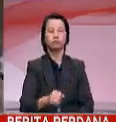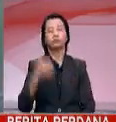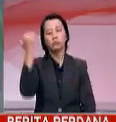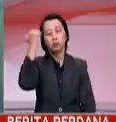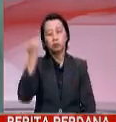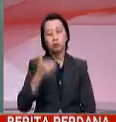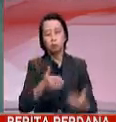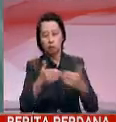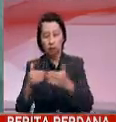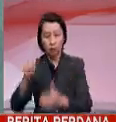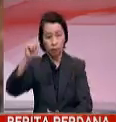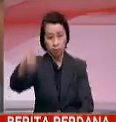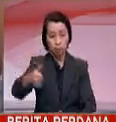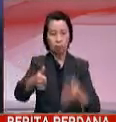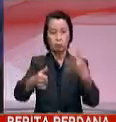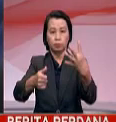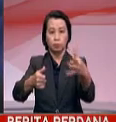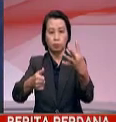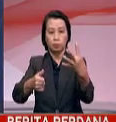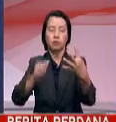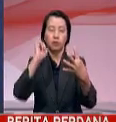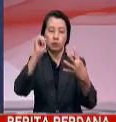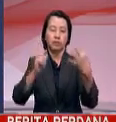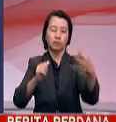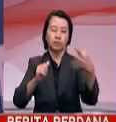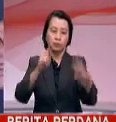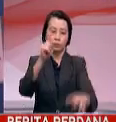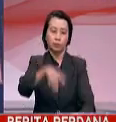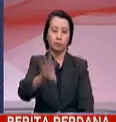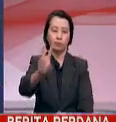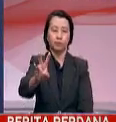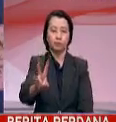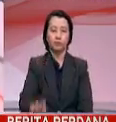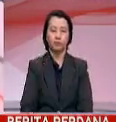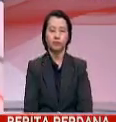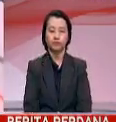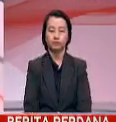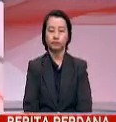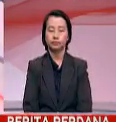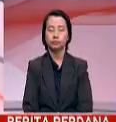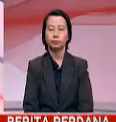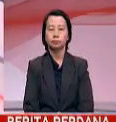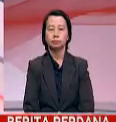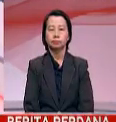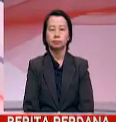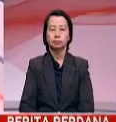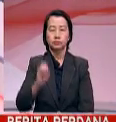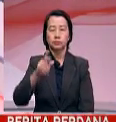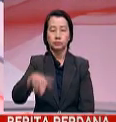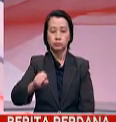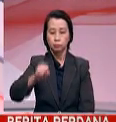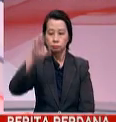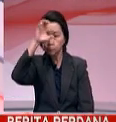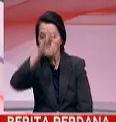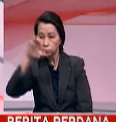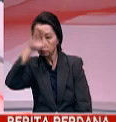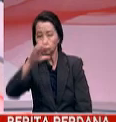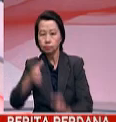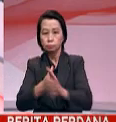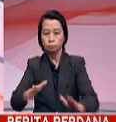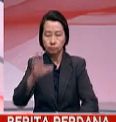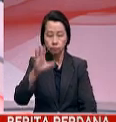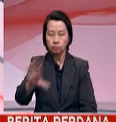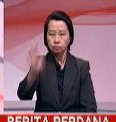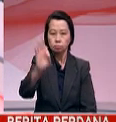bersambung pada 14 Julai. Operasi mencari dan menyelamat bagi